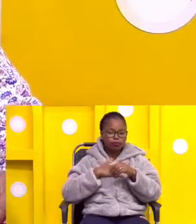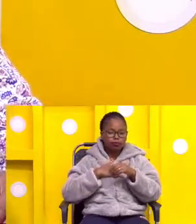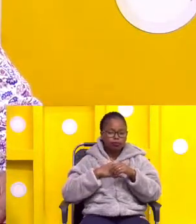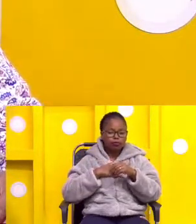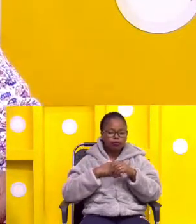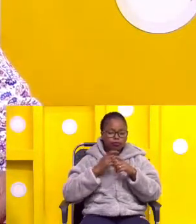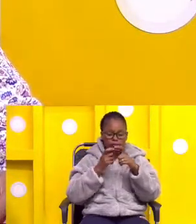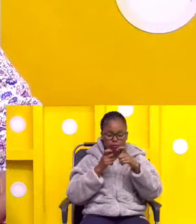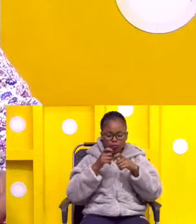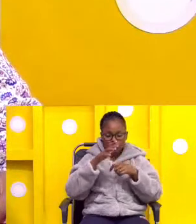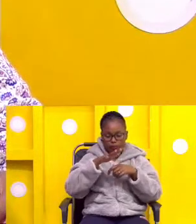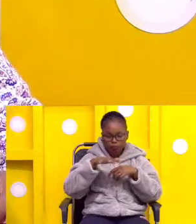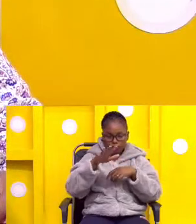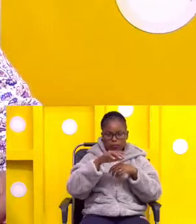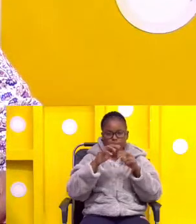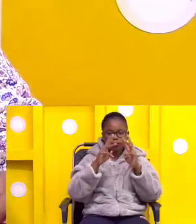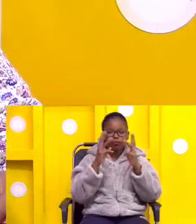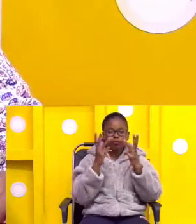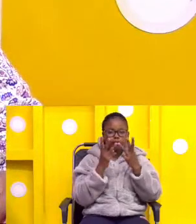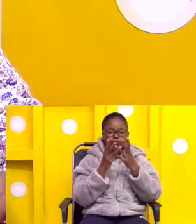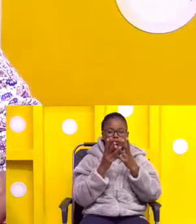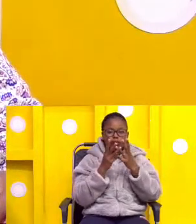uthamakethi.